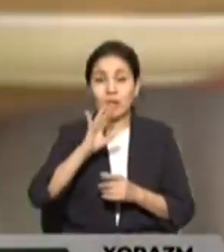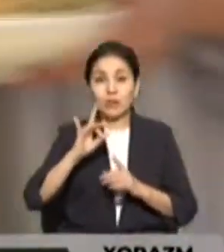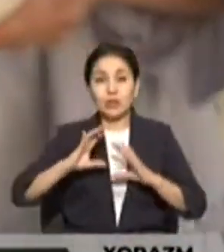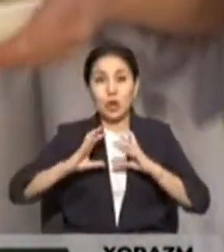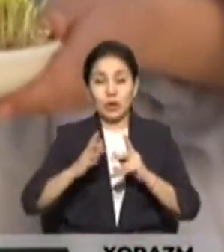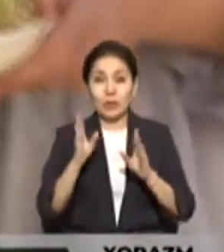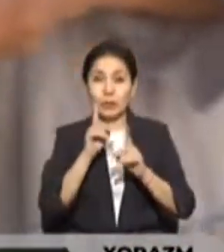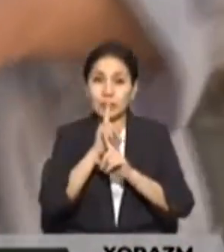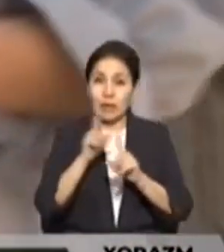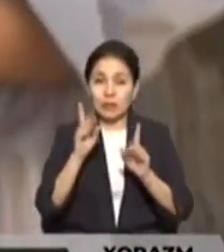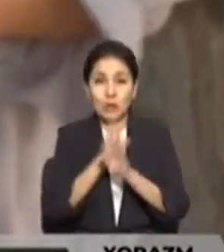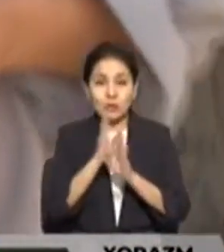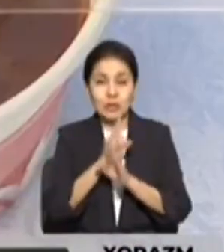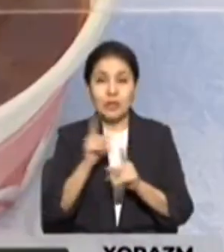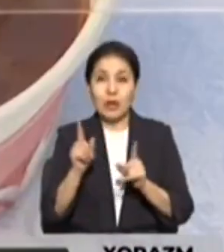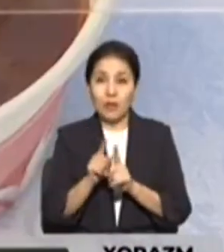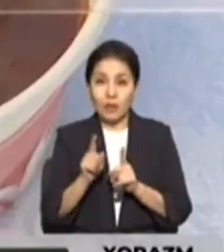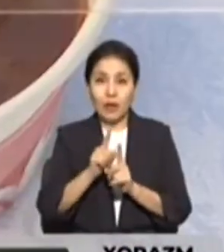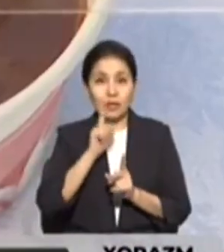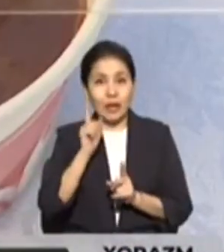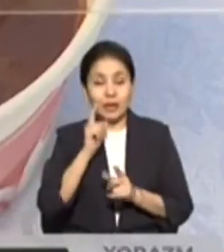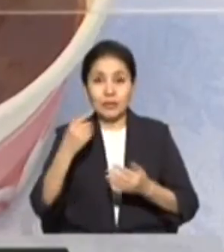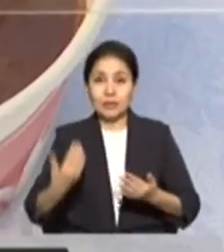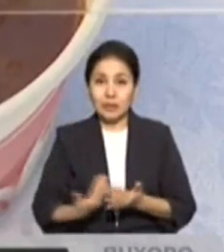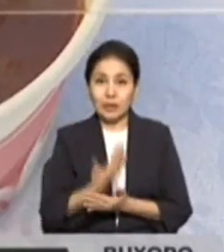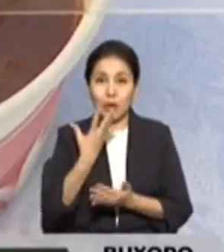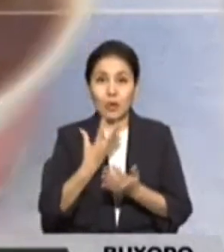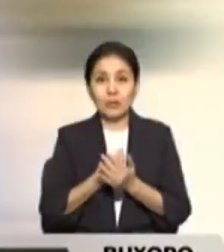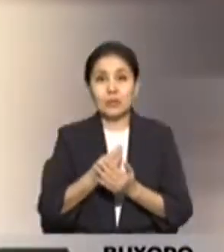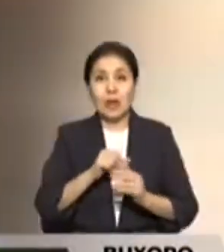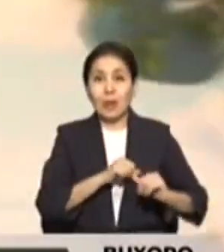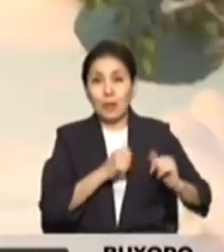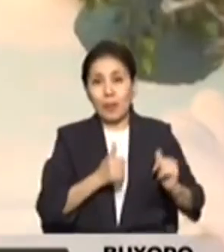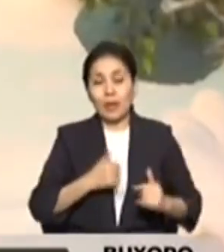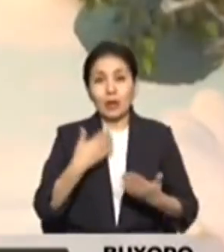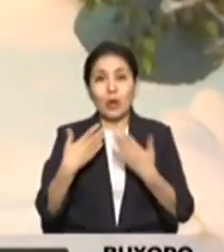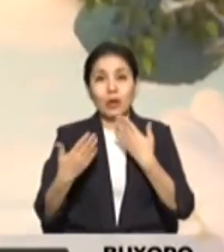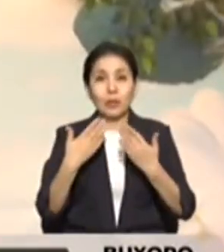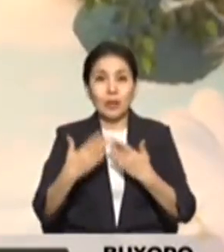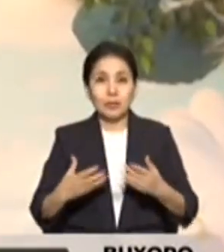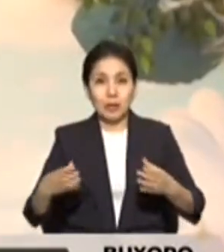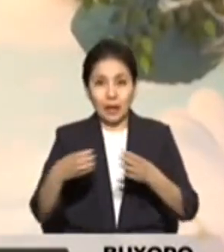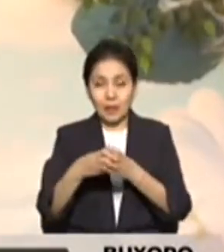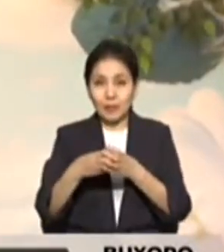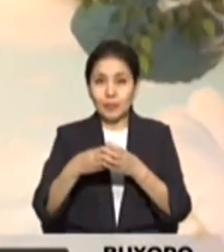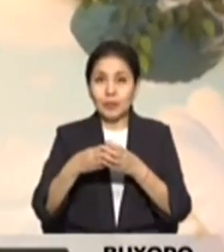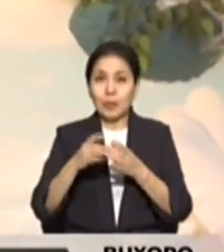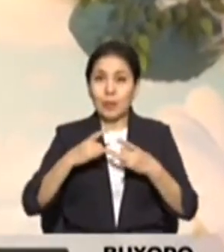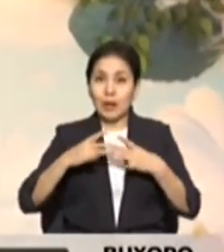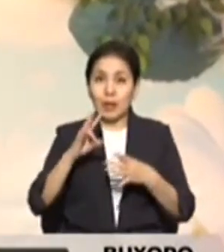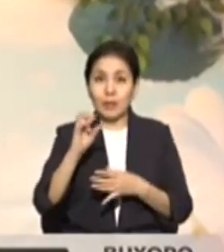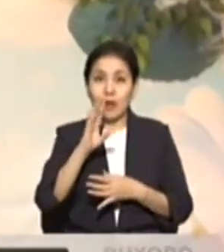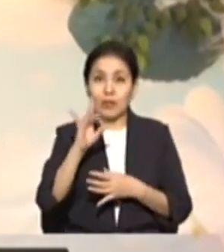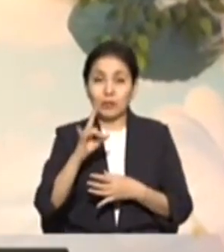tafti o'zgacha. Yangilanish va yasharish faslining eng tarovatli, mehr, oqibat va birdamlik bayramlaridan biri bo'lgan